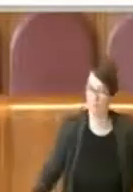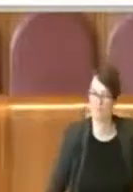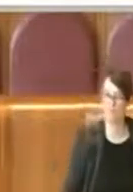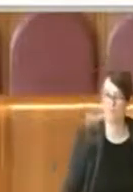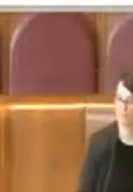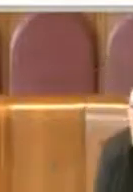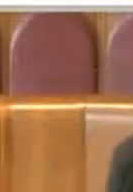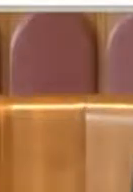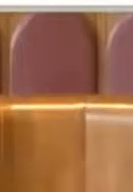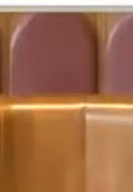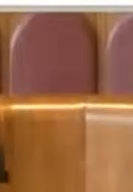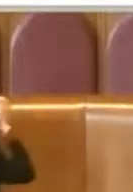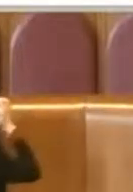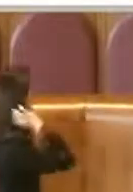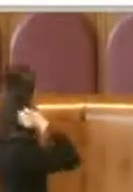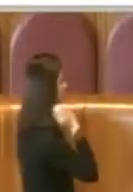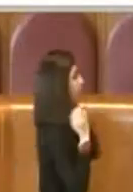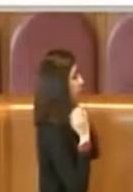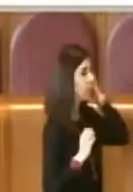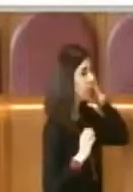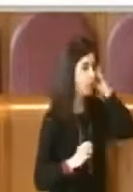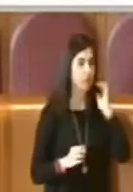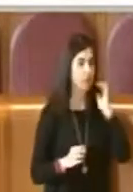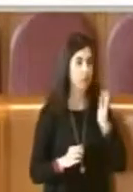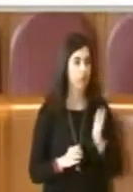A seguire l'agnello.